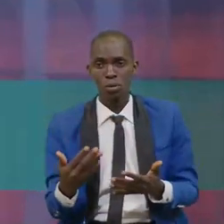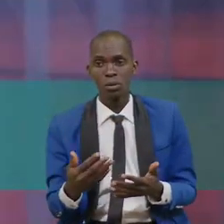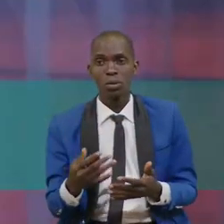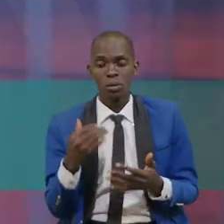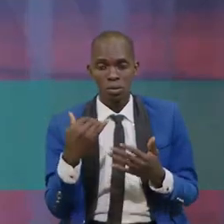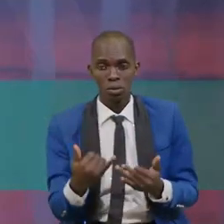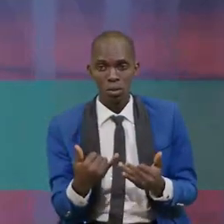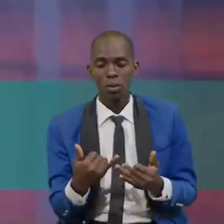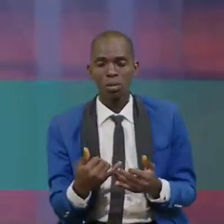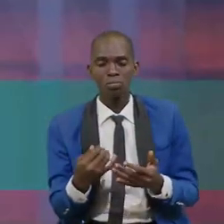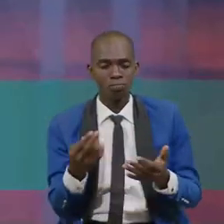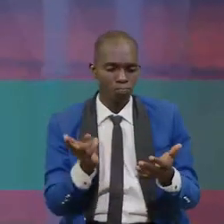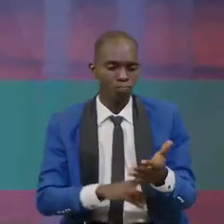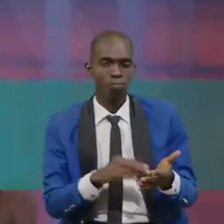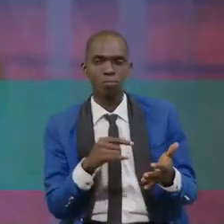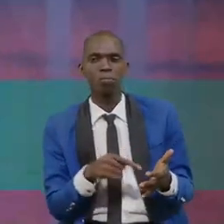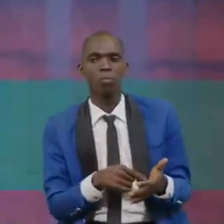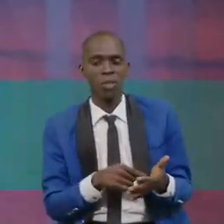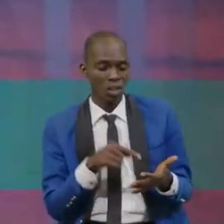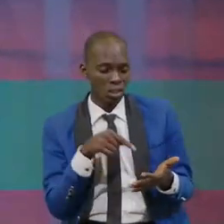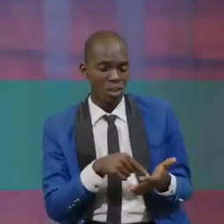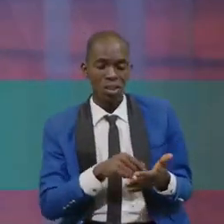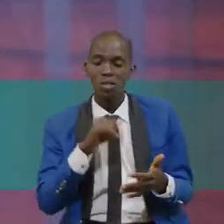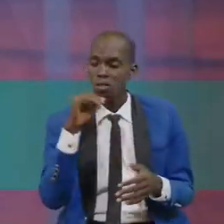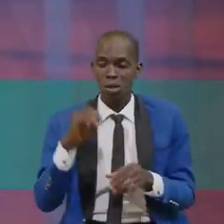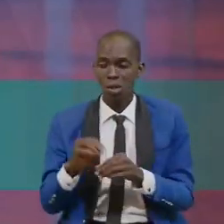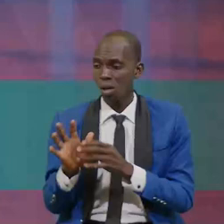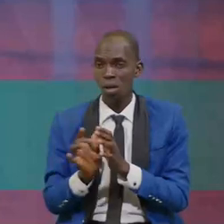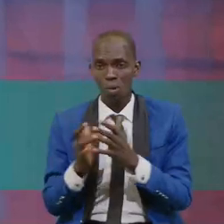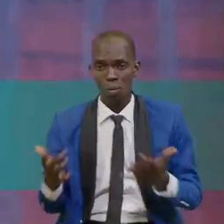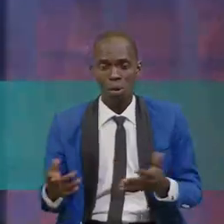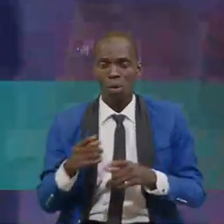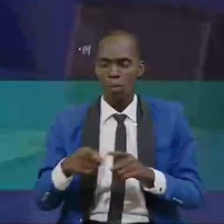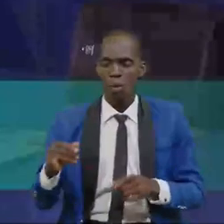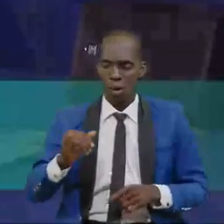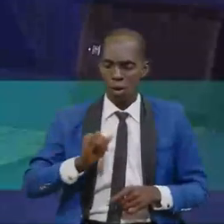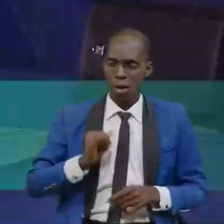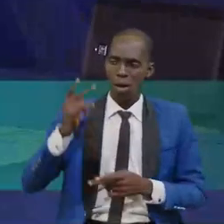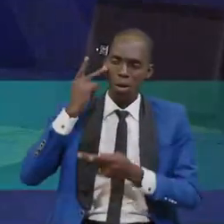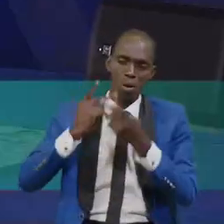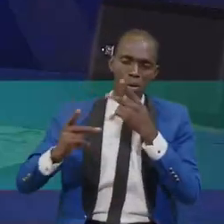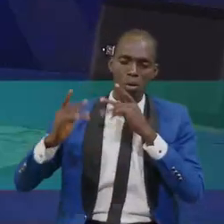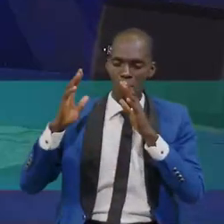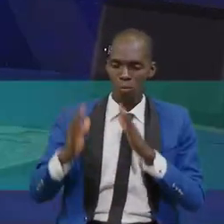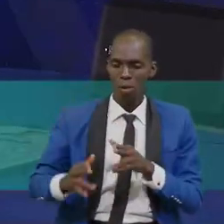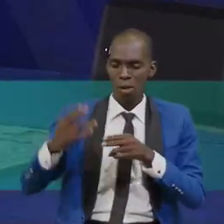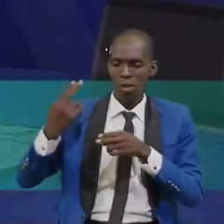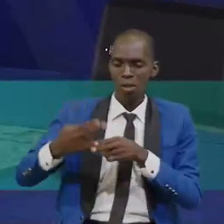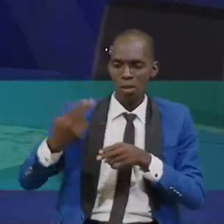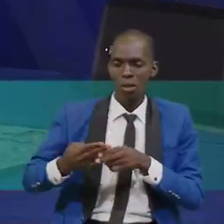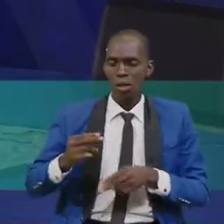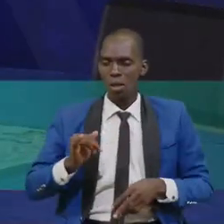notez ça. Ça, c'est pas dans la Bible. Mais moi, tel prophète, moi,